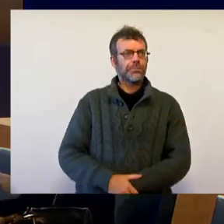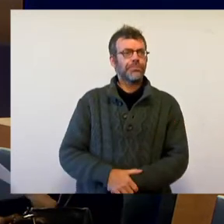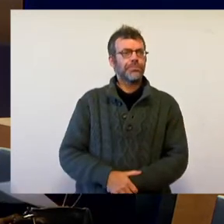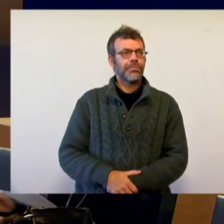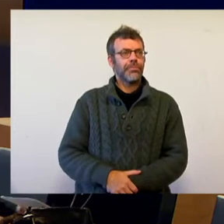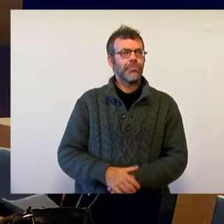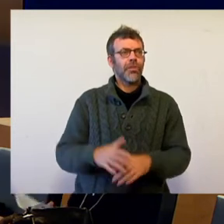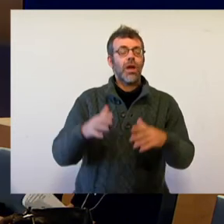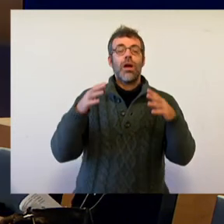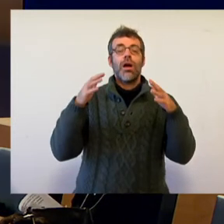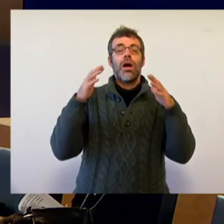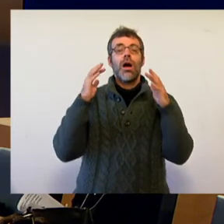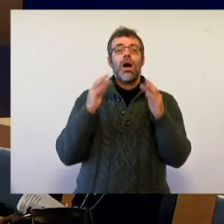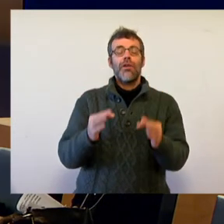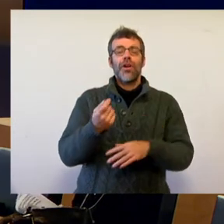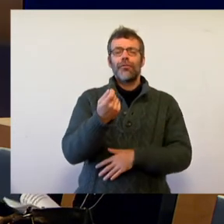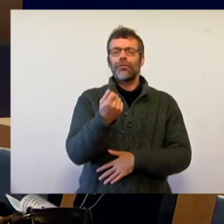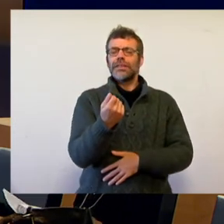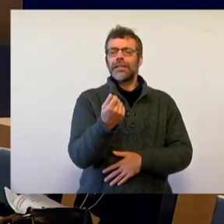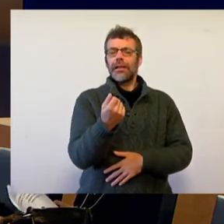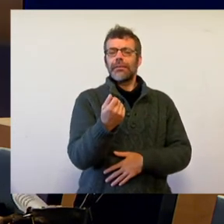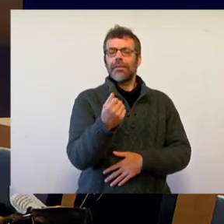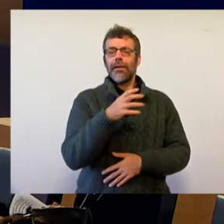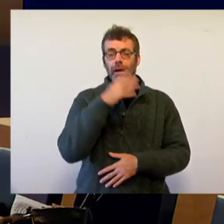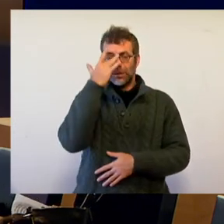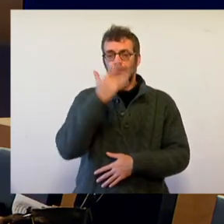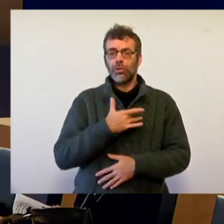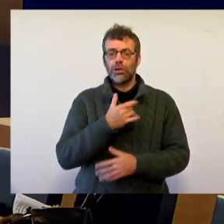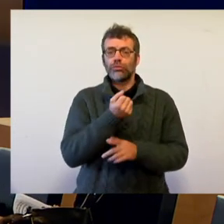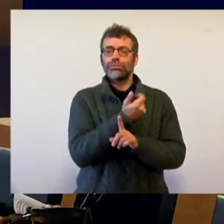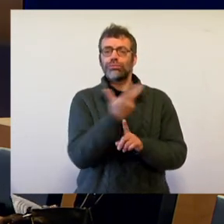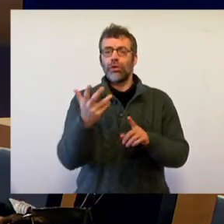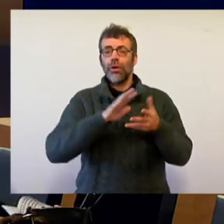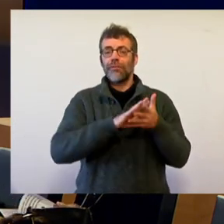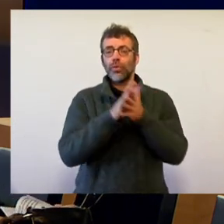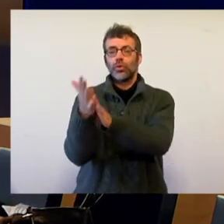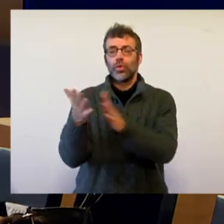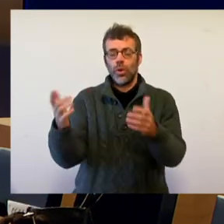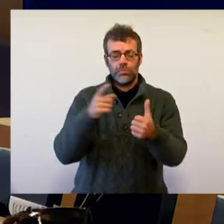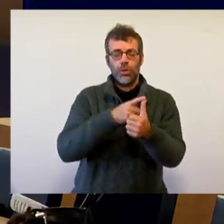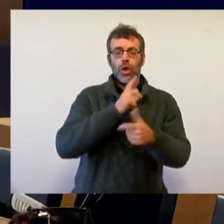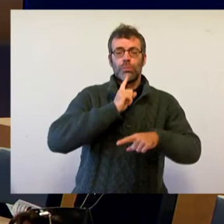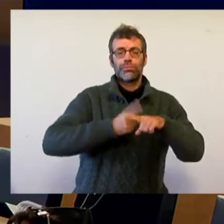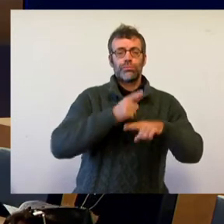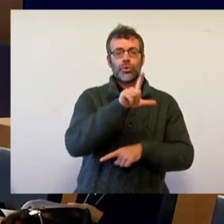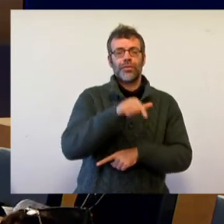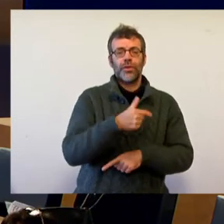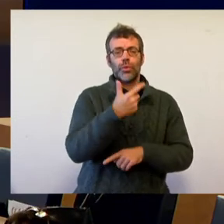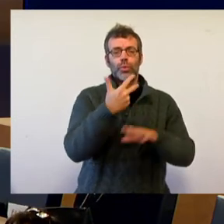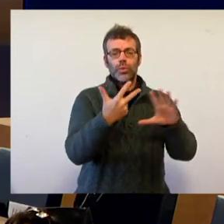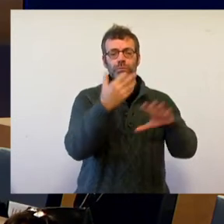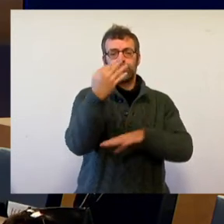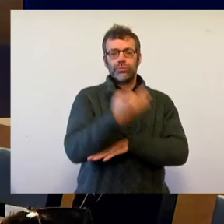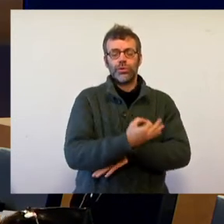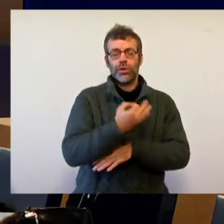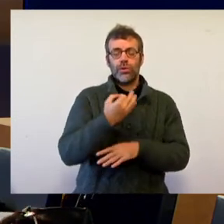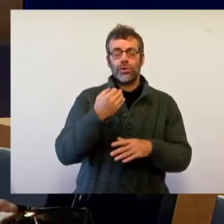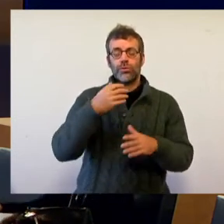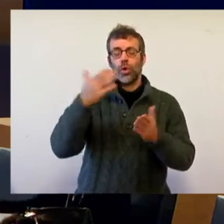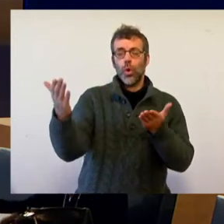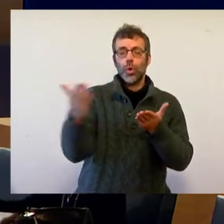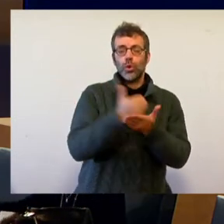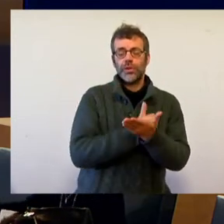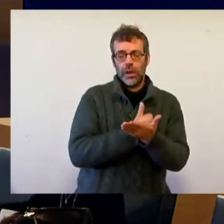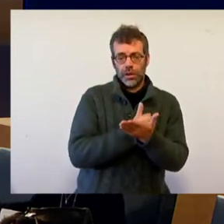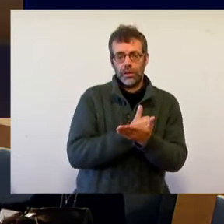avec les hypothèses suivantes. Au niveau de la fiscalité, une hypothèse d'évolution de 2,8% des recettes de fiscalité directe par